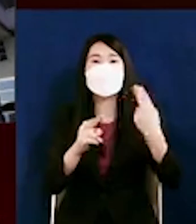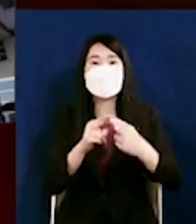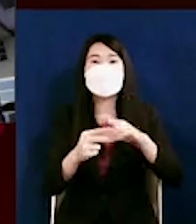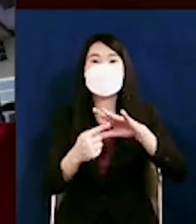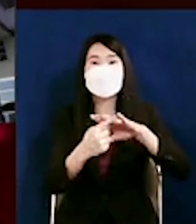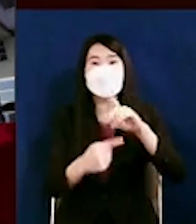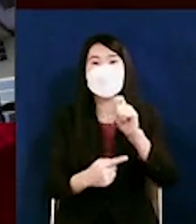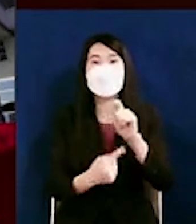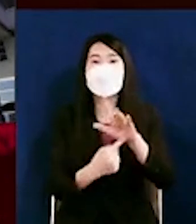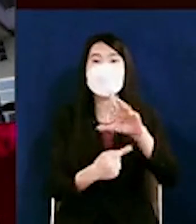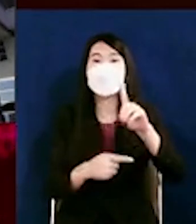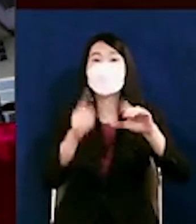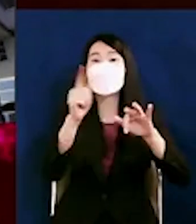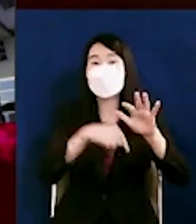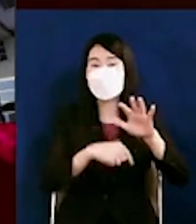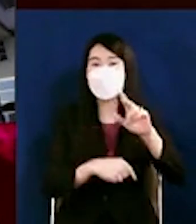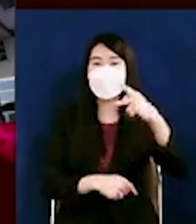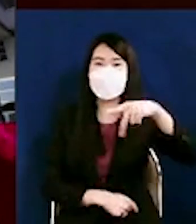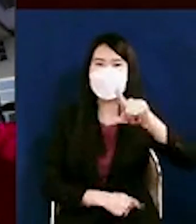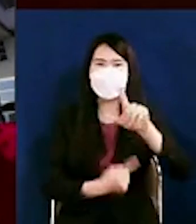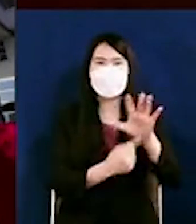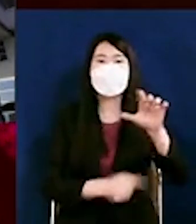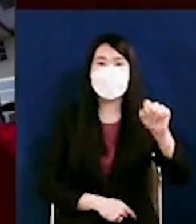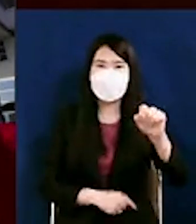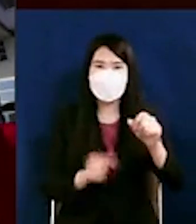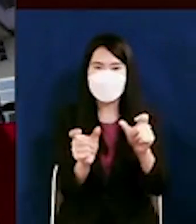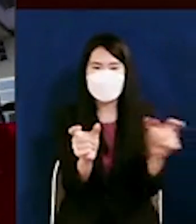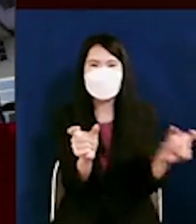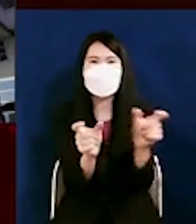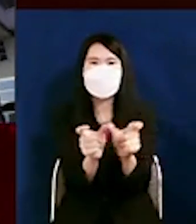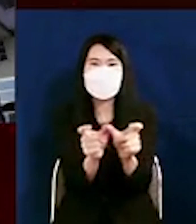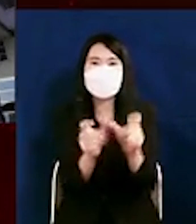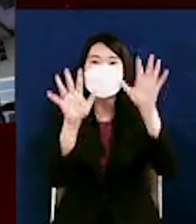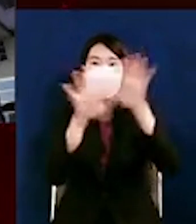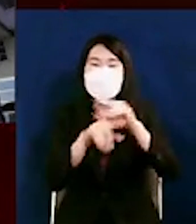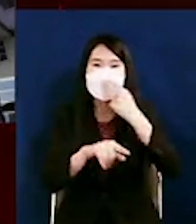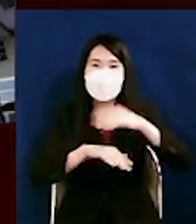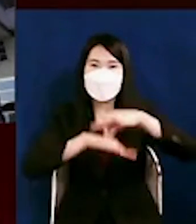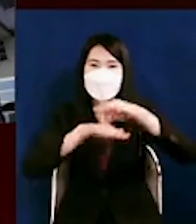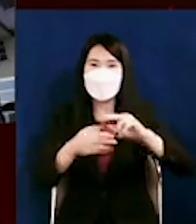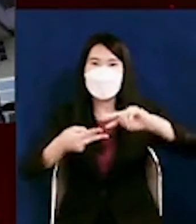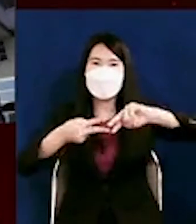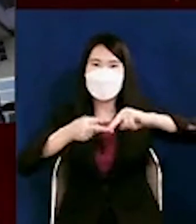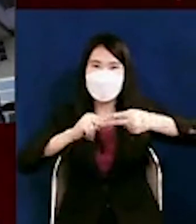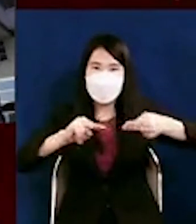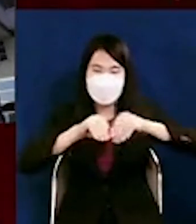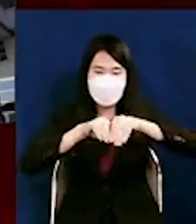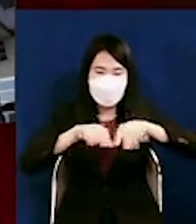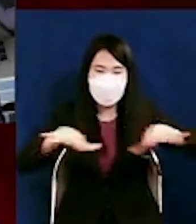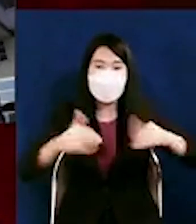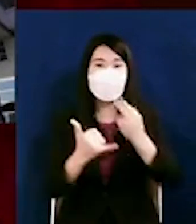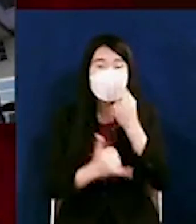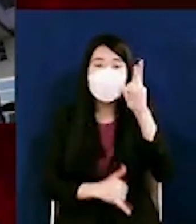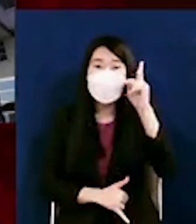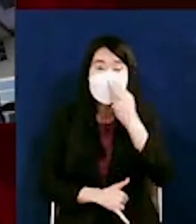สนะก็คือหมายถึงว่ามันมีการกลายพันธุ์ในตำแหน่ง E484K ซึ่งตำแหน่งนี้ถ้าพี่น้องสื่อมว